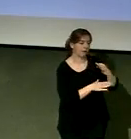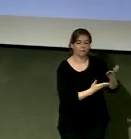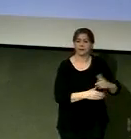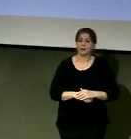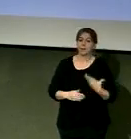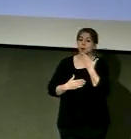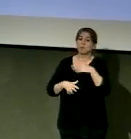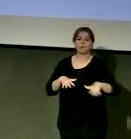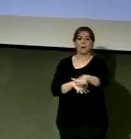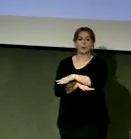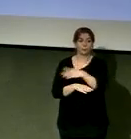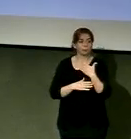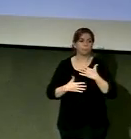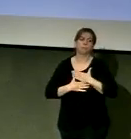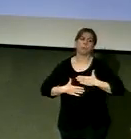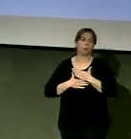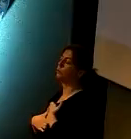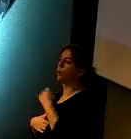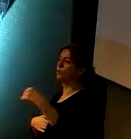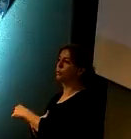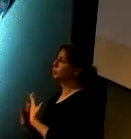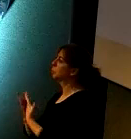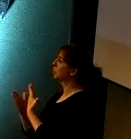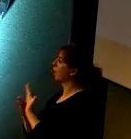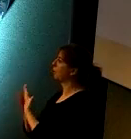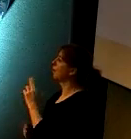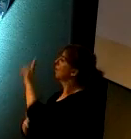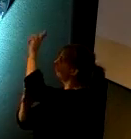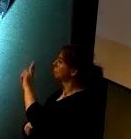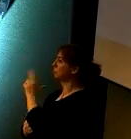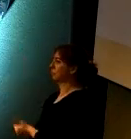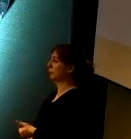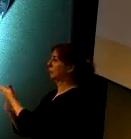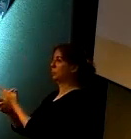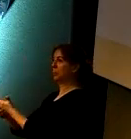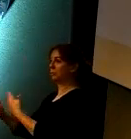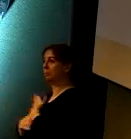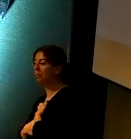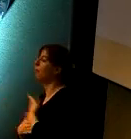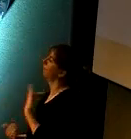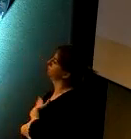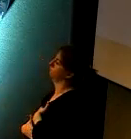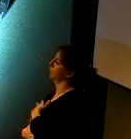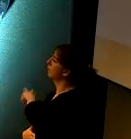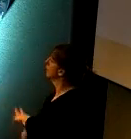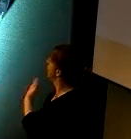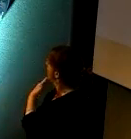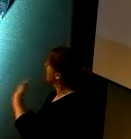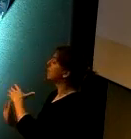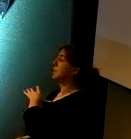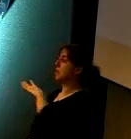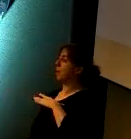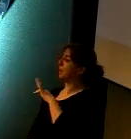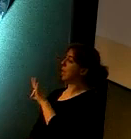tous, je suis très contente d'être présente ce matin et d'ouvrir ces journées. Donc je remercie Madame Marie